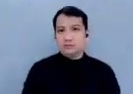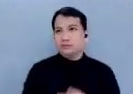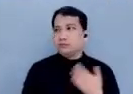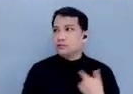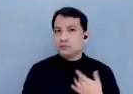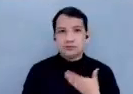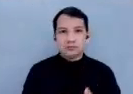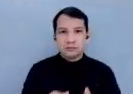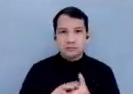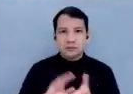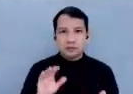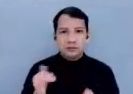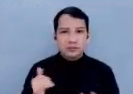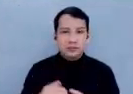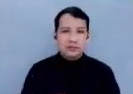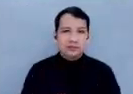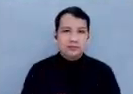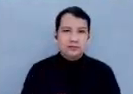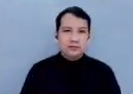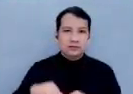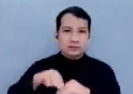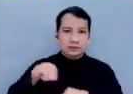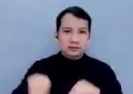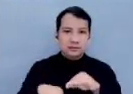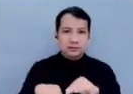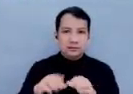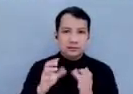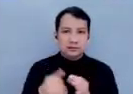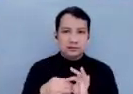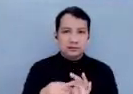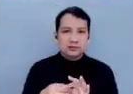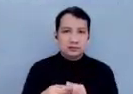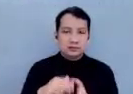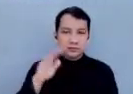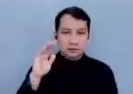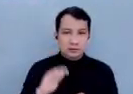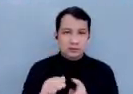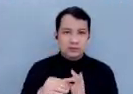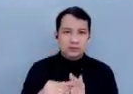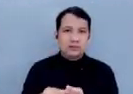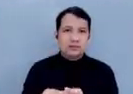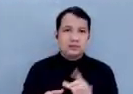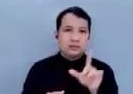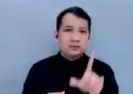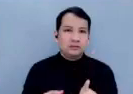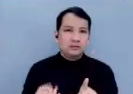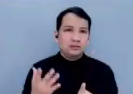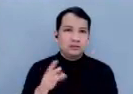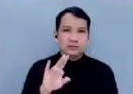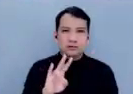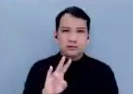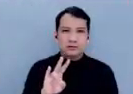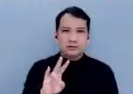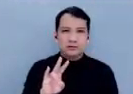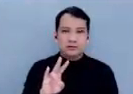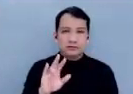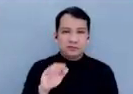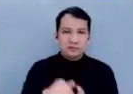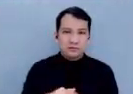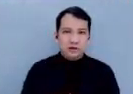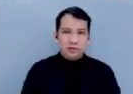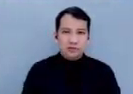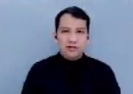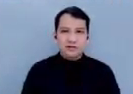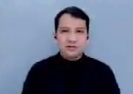na, ngayon, kasi nagpalit na sila ng manufacturer, medyo mas mura na. Ah. So, mga 7,000. Ang ganda-ganda. O, tingnan mo, may